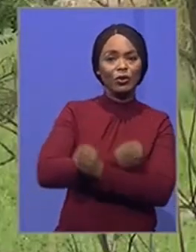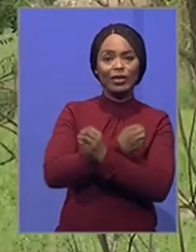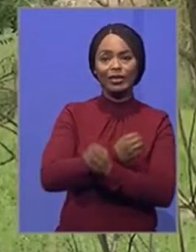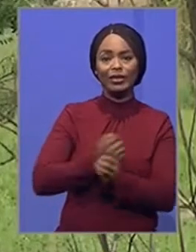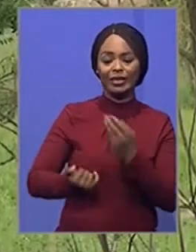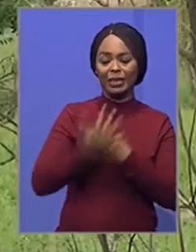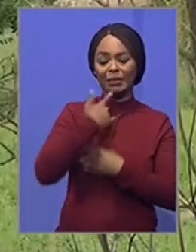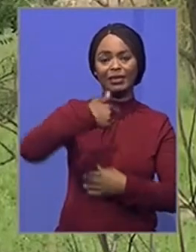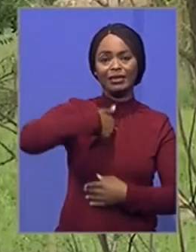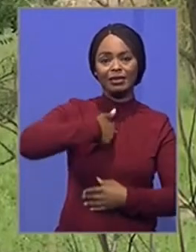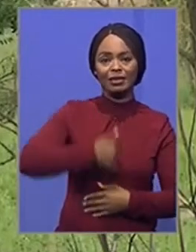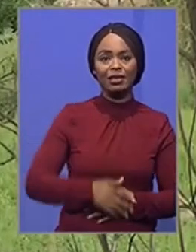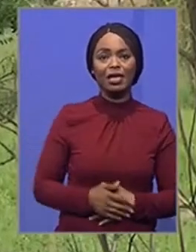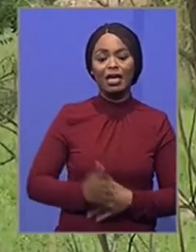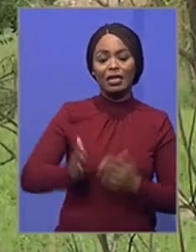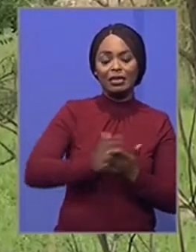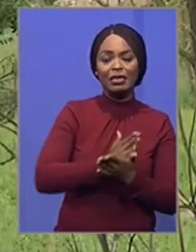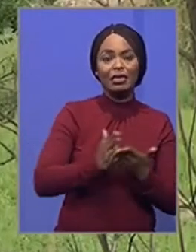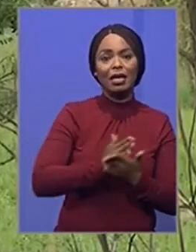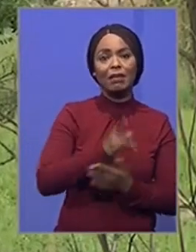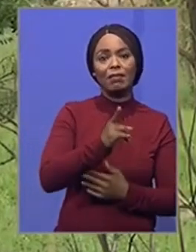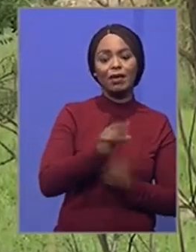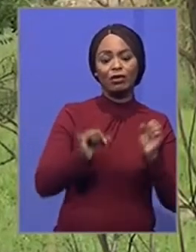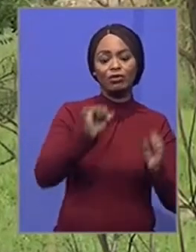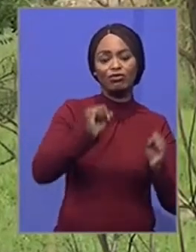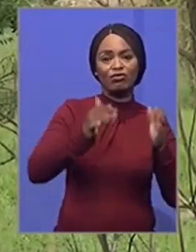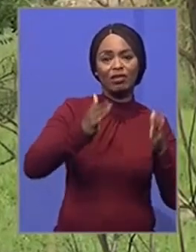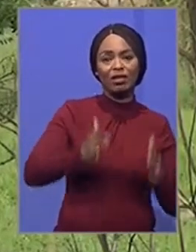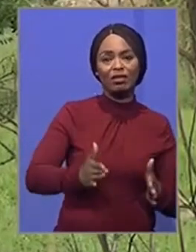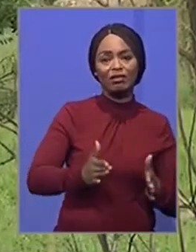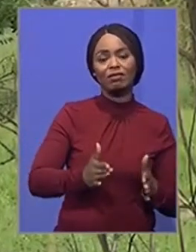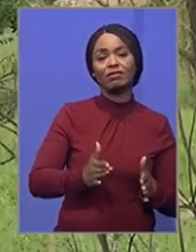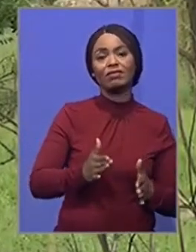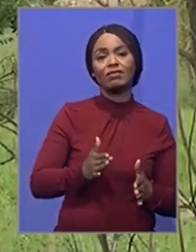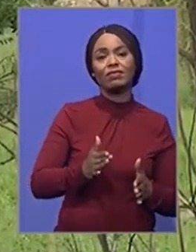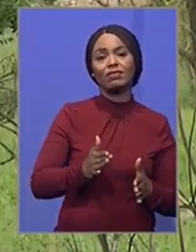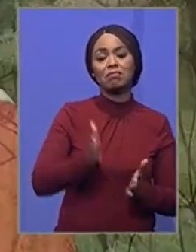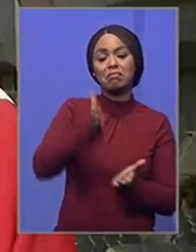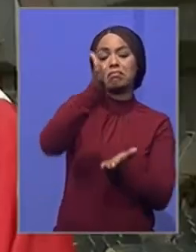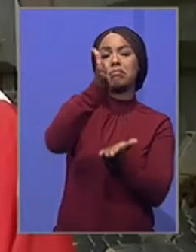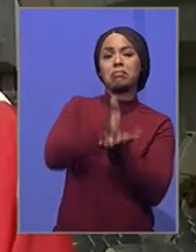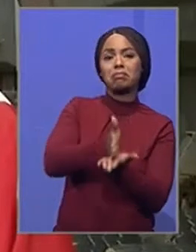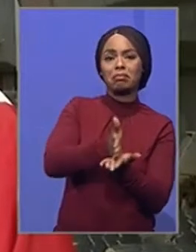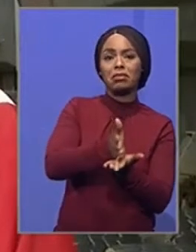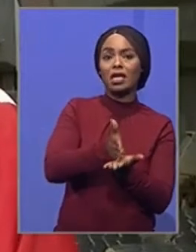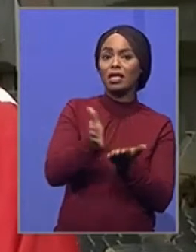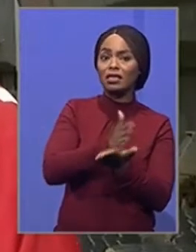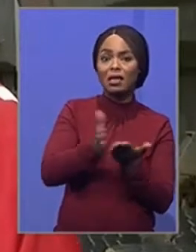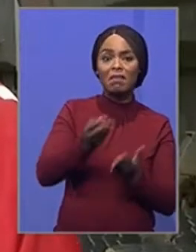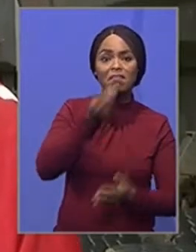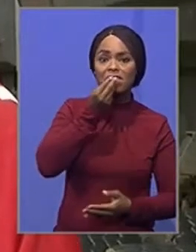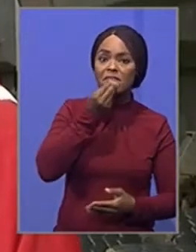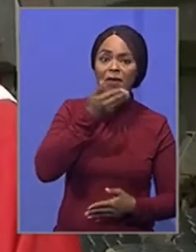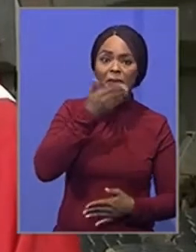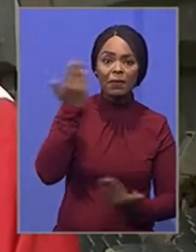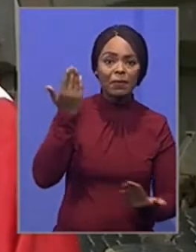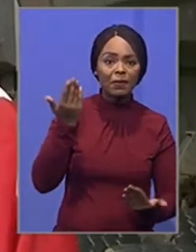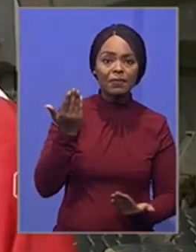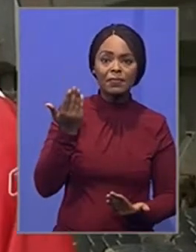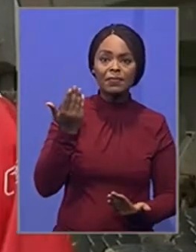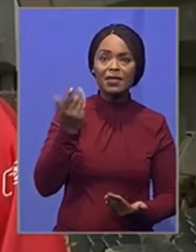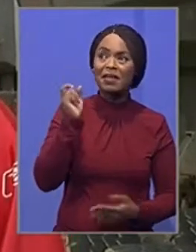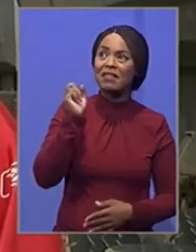Ba bangwe ba bakganni ntate o tsebe ga ba eme mona ke ntho ya gore ga bana dijo ga bana letho ne go hole ga ba kgone go